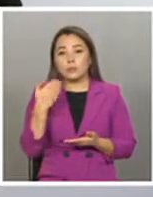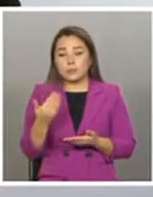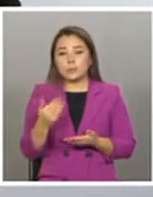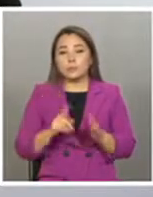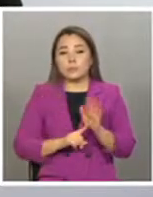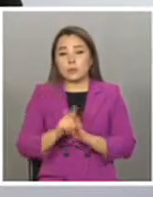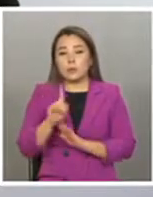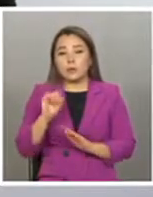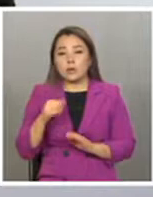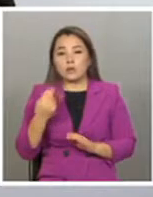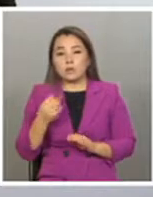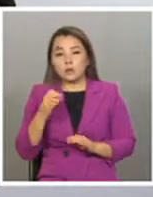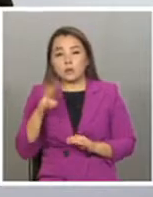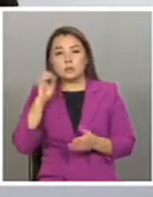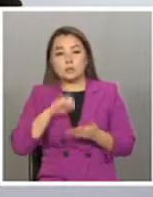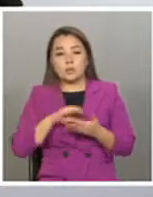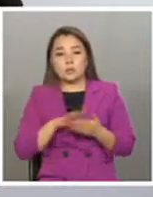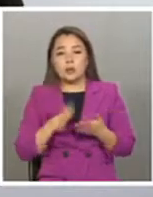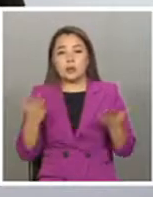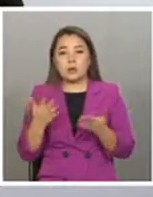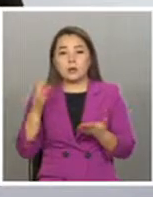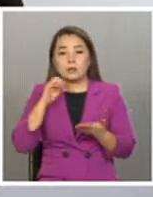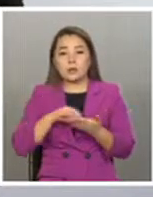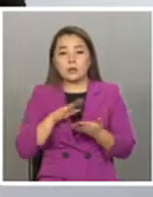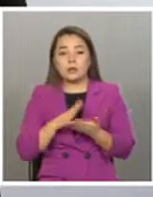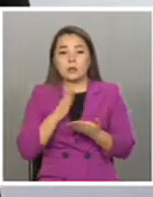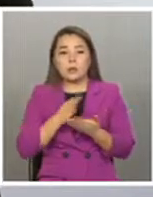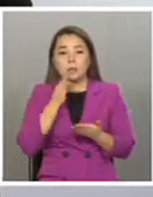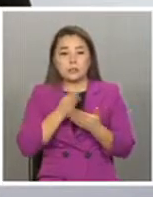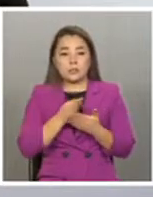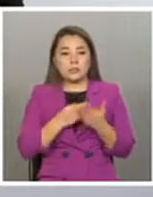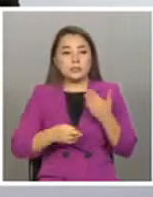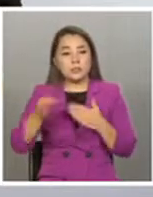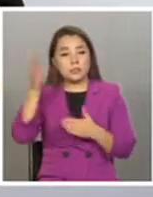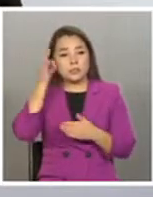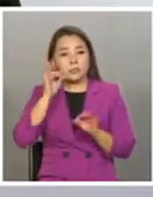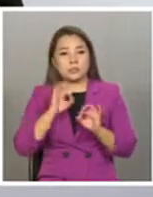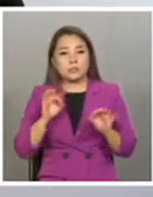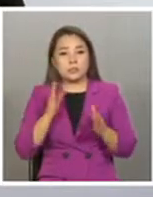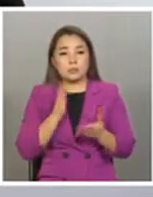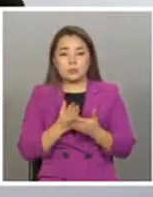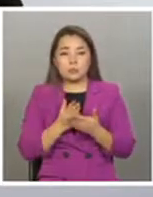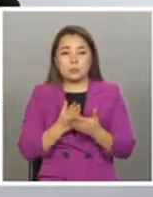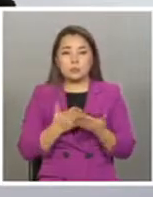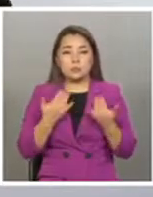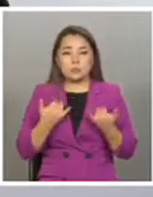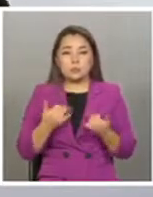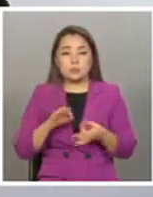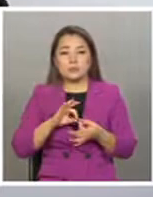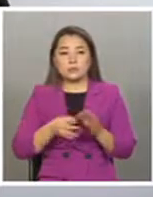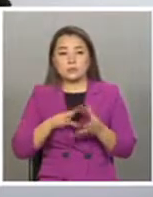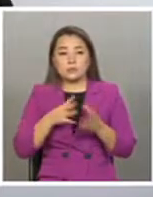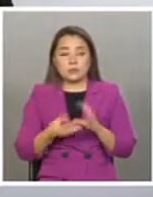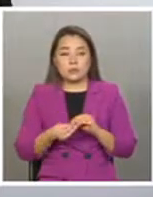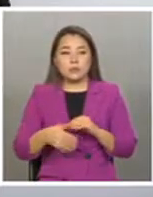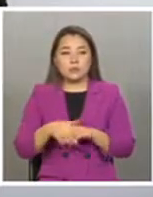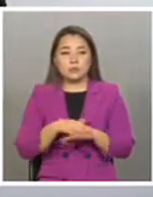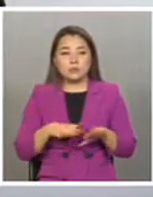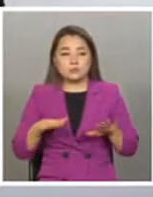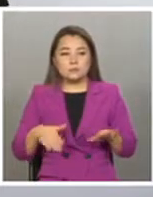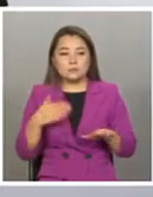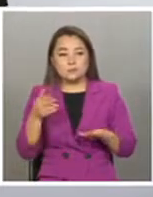рационал сандар дегеніміз қандай сандар еді? Соны еске түсірейік. Ендеше сіздерге сұрақ, рационал сандар